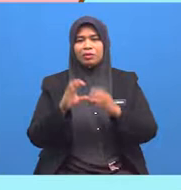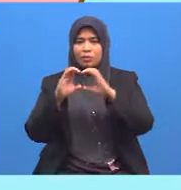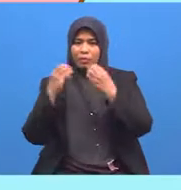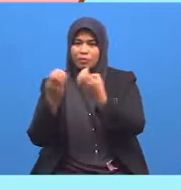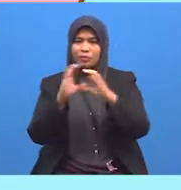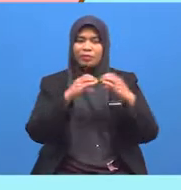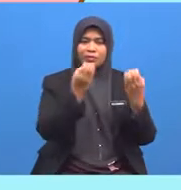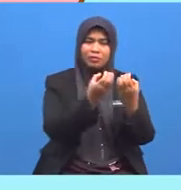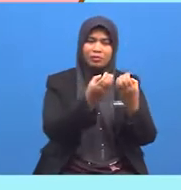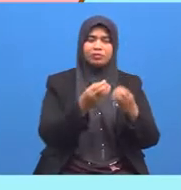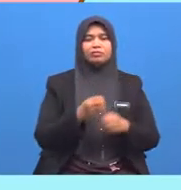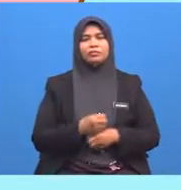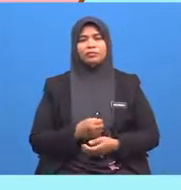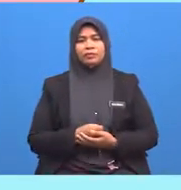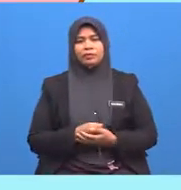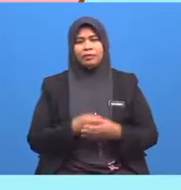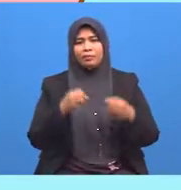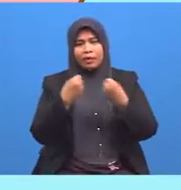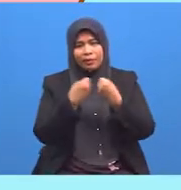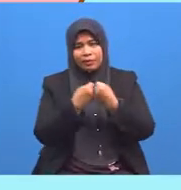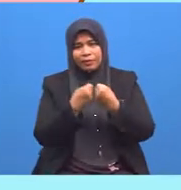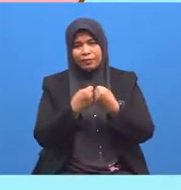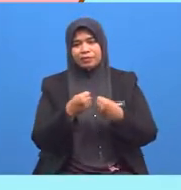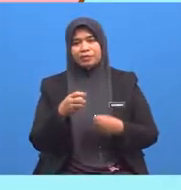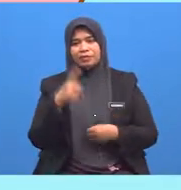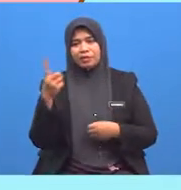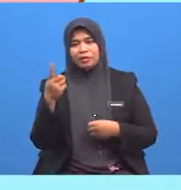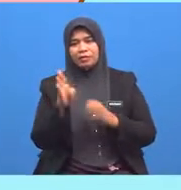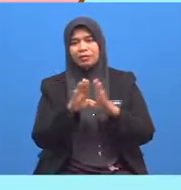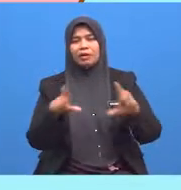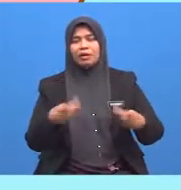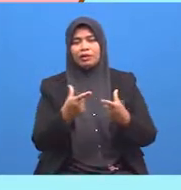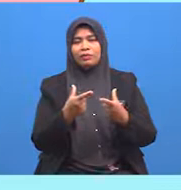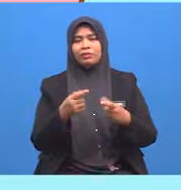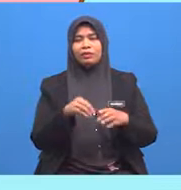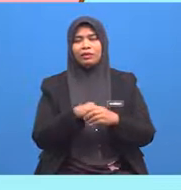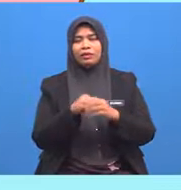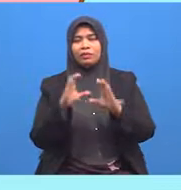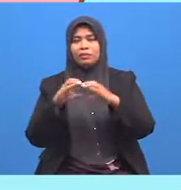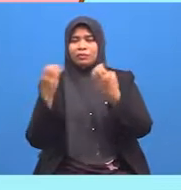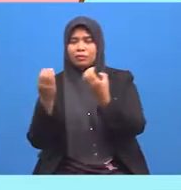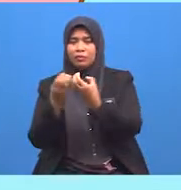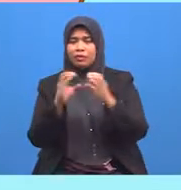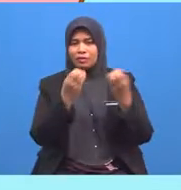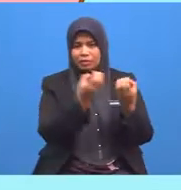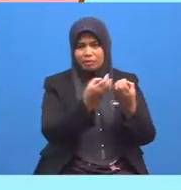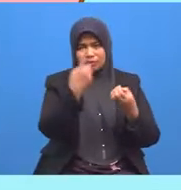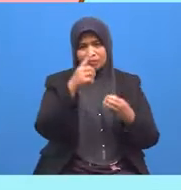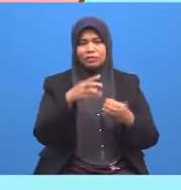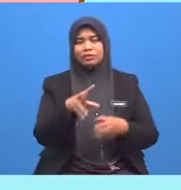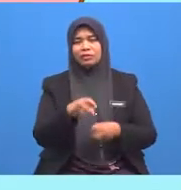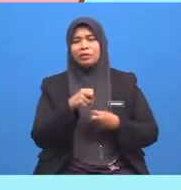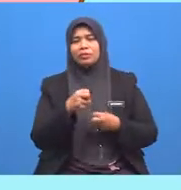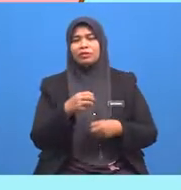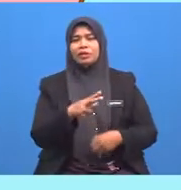berpecah-belah pergaduhan dan peperangan sering tercetus diantara kau bila untuk merebut harta dan